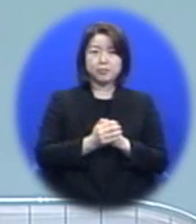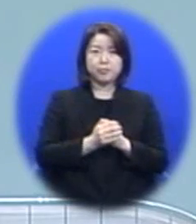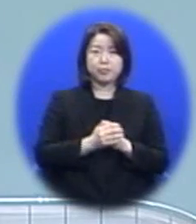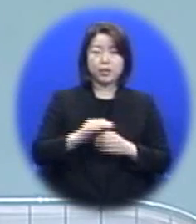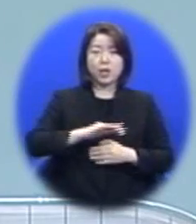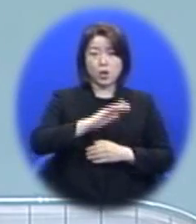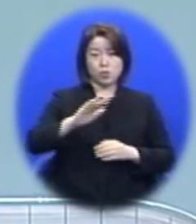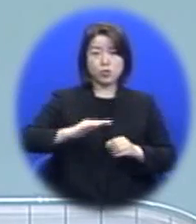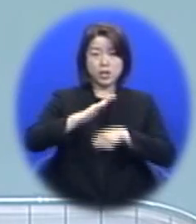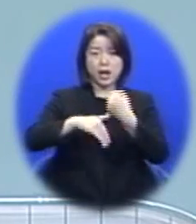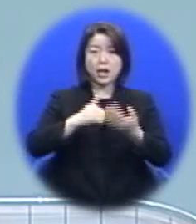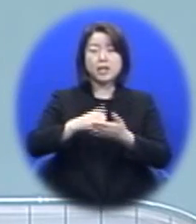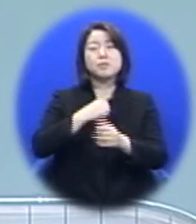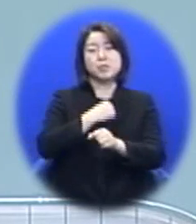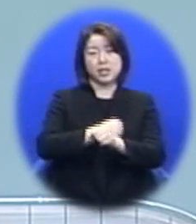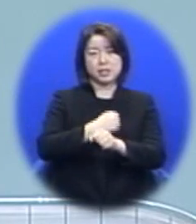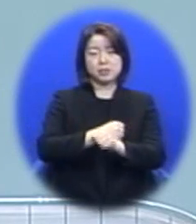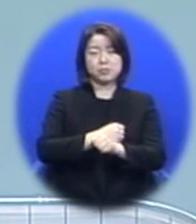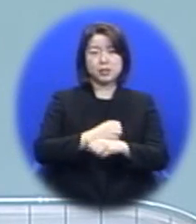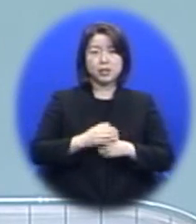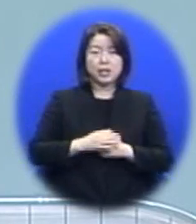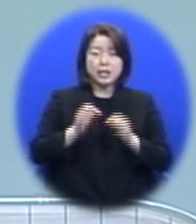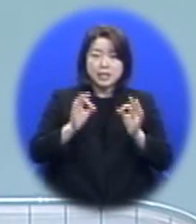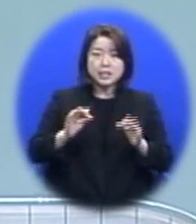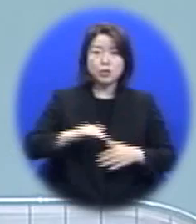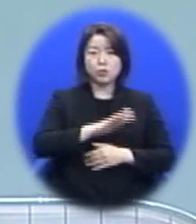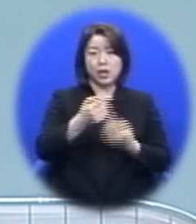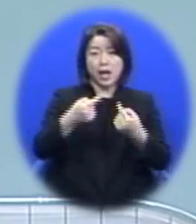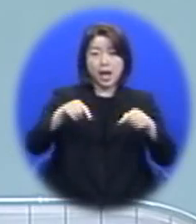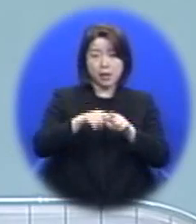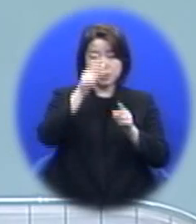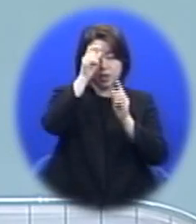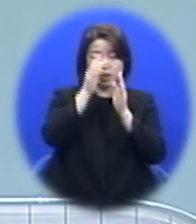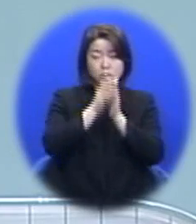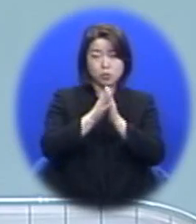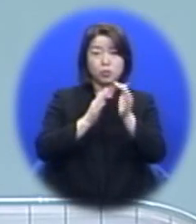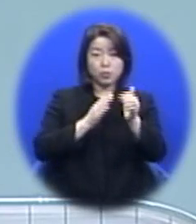우리 하나님이 하십니다. 이제 우리 같이 기도하실 텐데